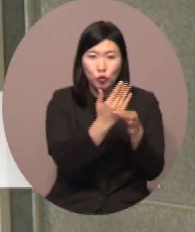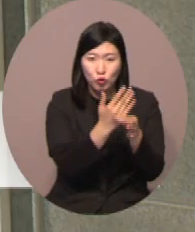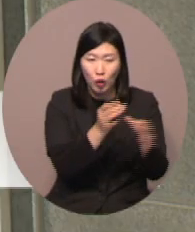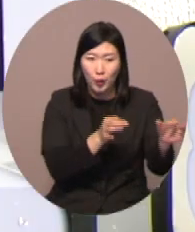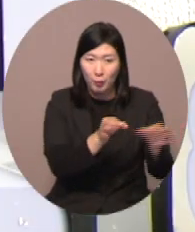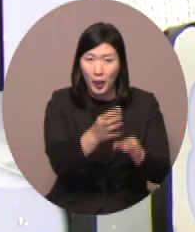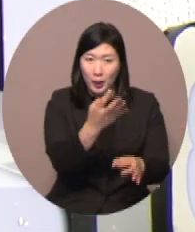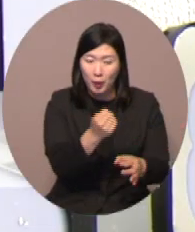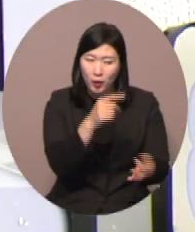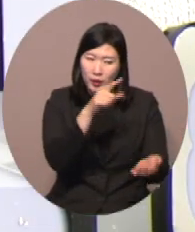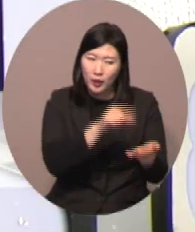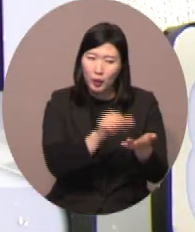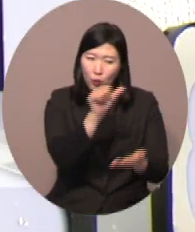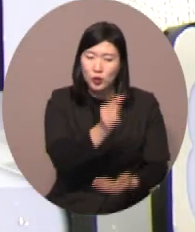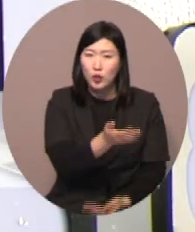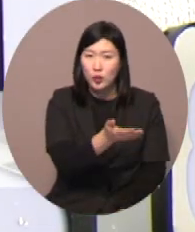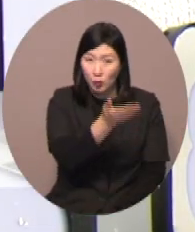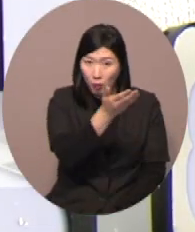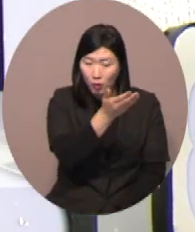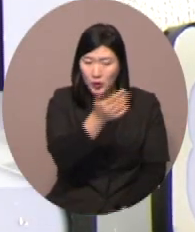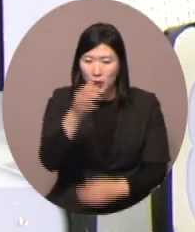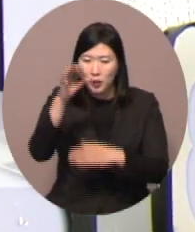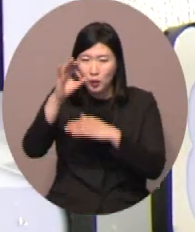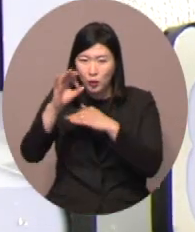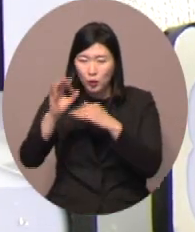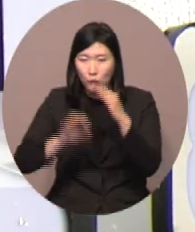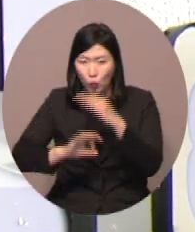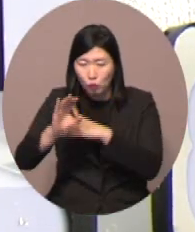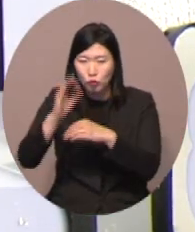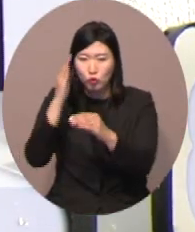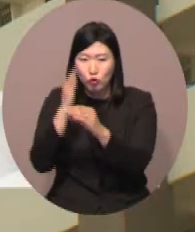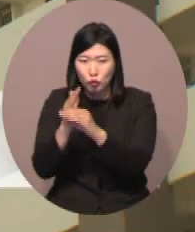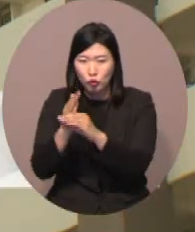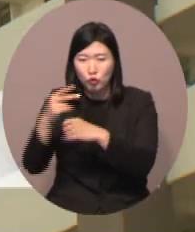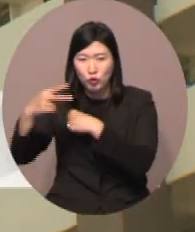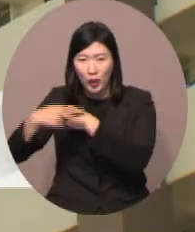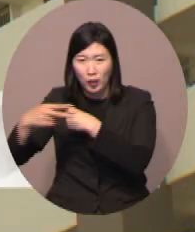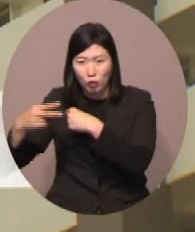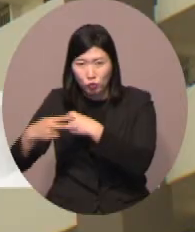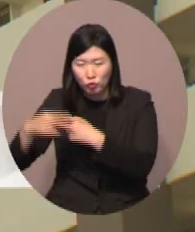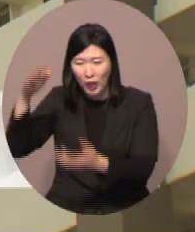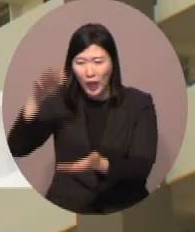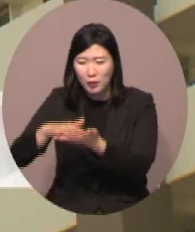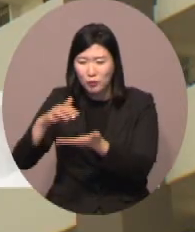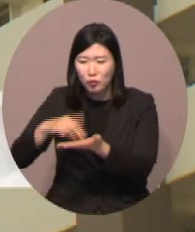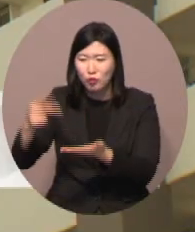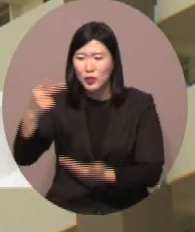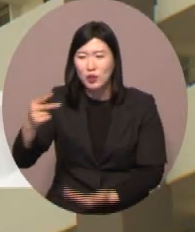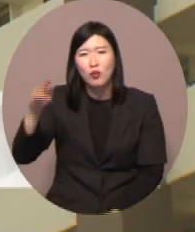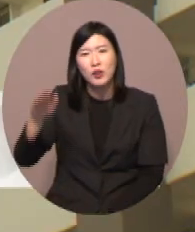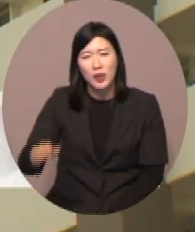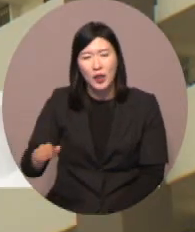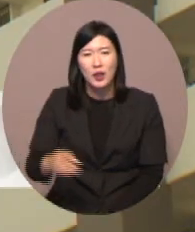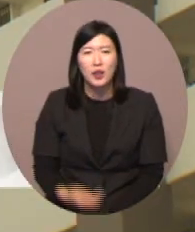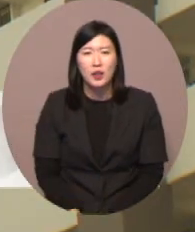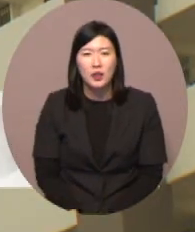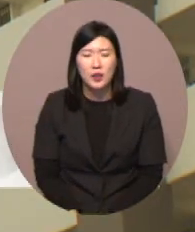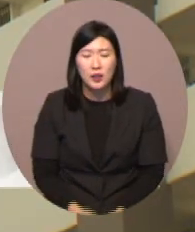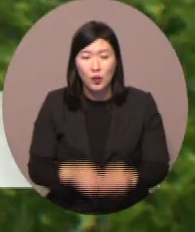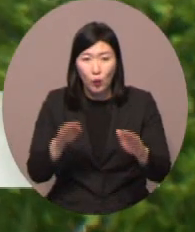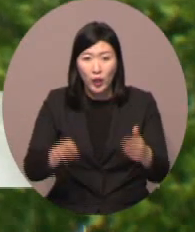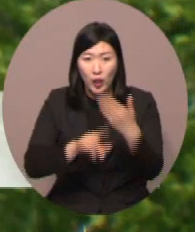거래는 5천건에 육박했지만 동구와 중구 대덕구는 2천 권을 넘기지 못했습니다 올들어서도